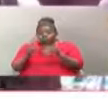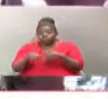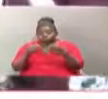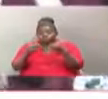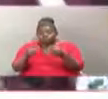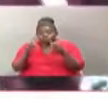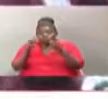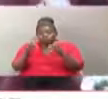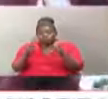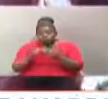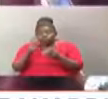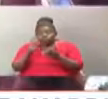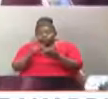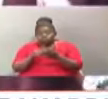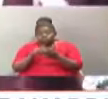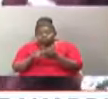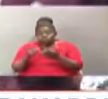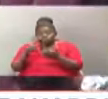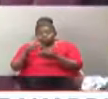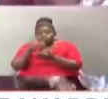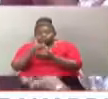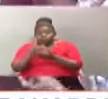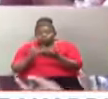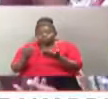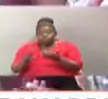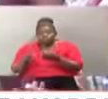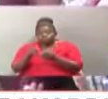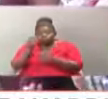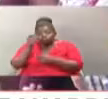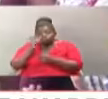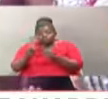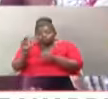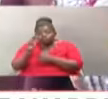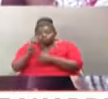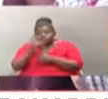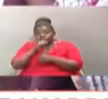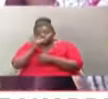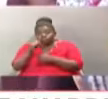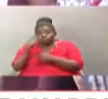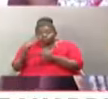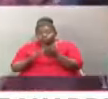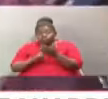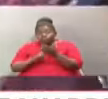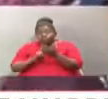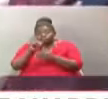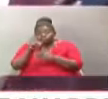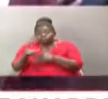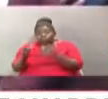kwasa ebintu okuli omuchere emigati amata sukali enyama sabuni n'ebirala.